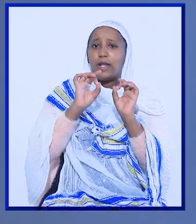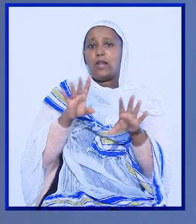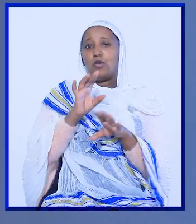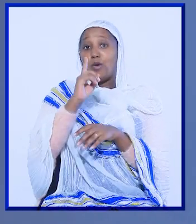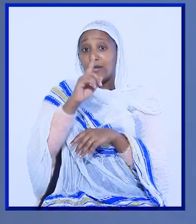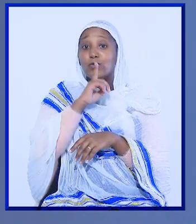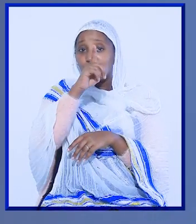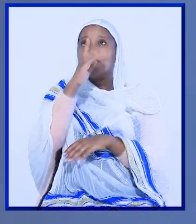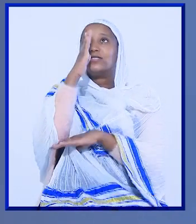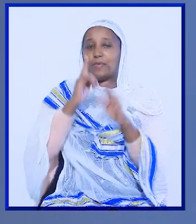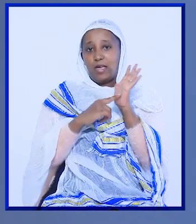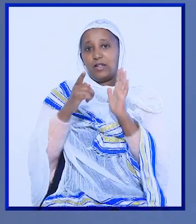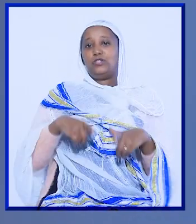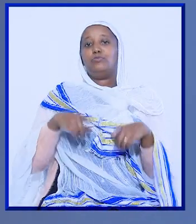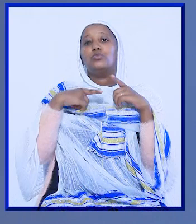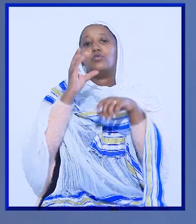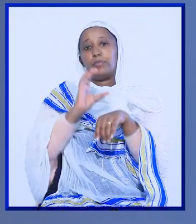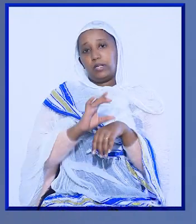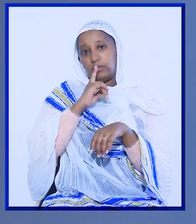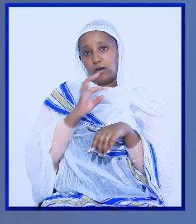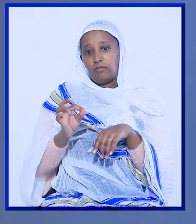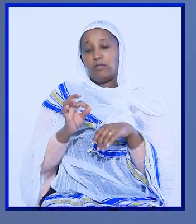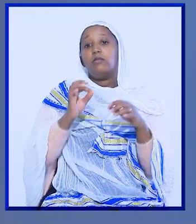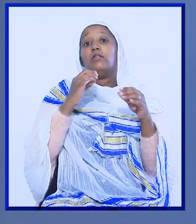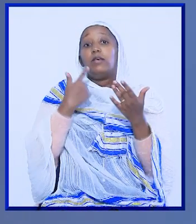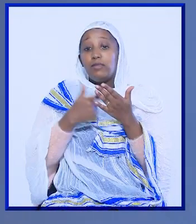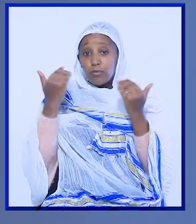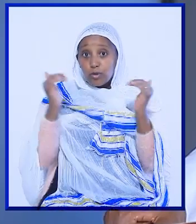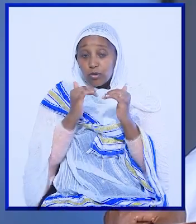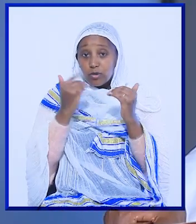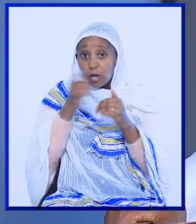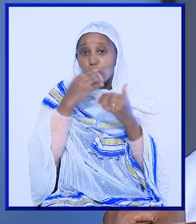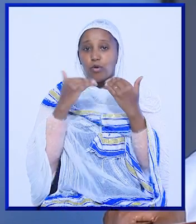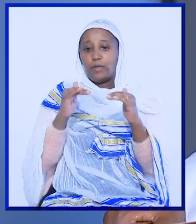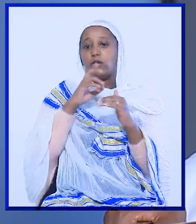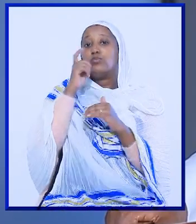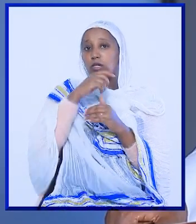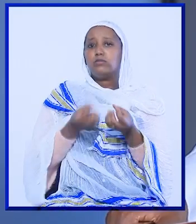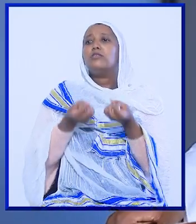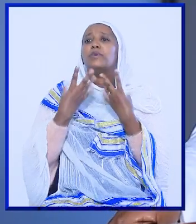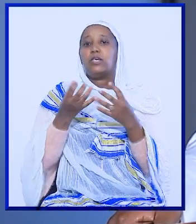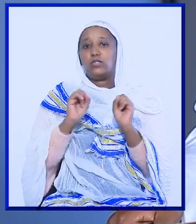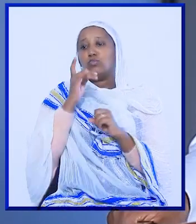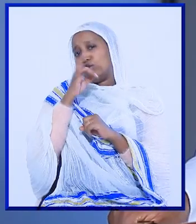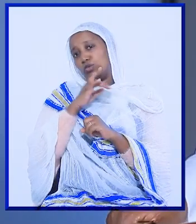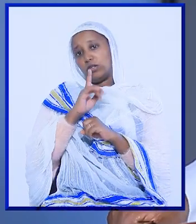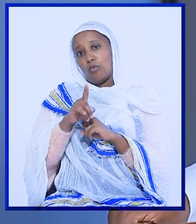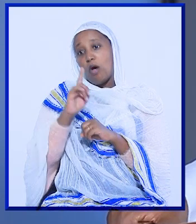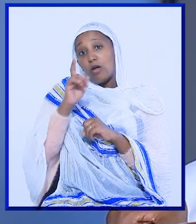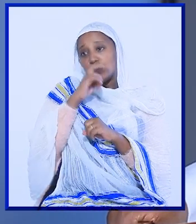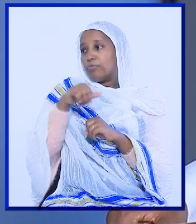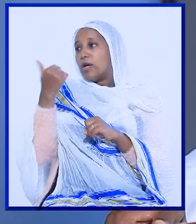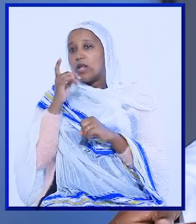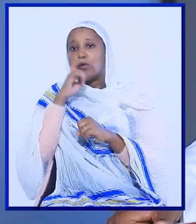አንድ እውነት ሌላ ተጨማሪ የሌለውን አንድ እውነት እግዚአብሔርን እየገለጠች የምትኖር ቤተ ክርስቲያን እንደመሆኗ መጠን ሐሰት ሊባዛ